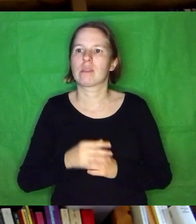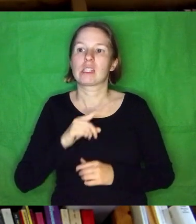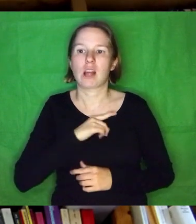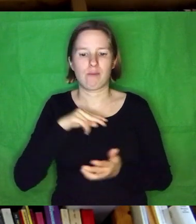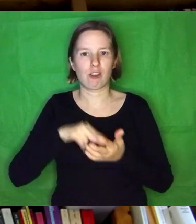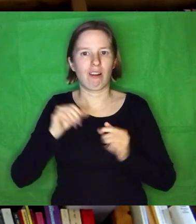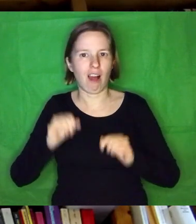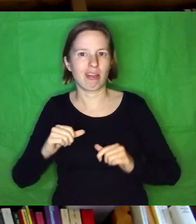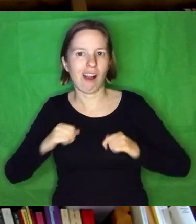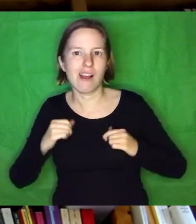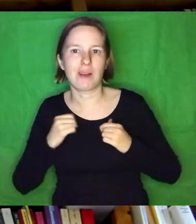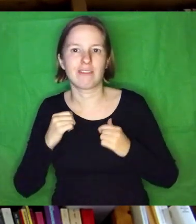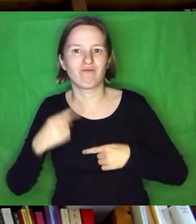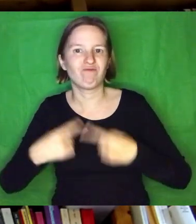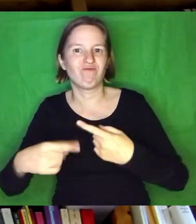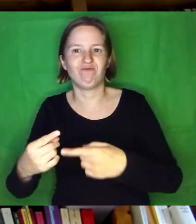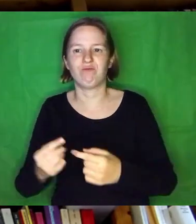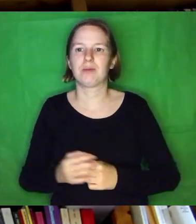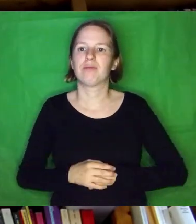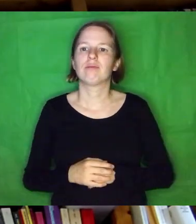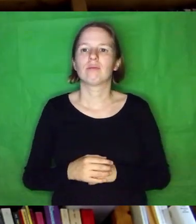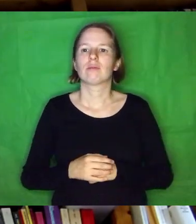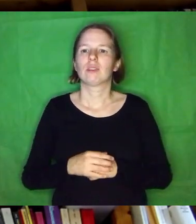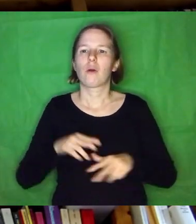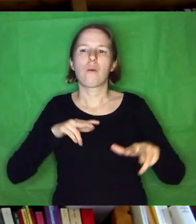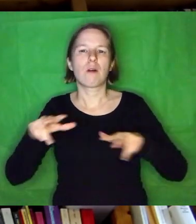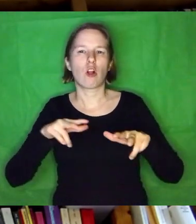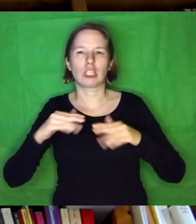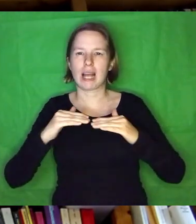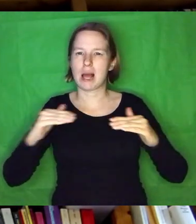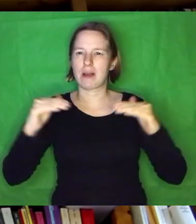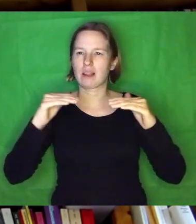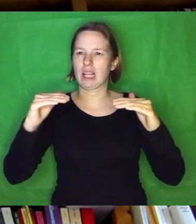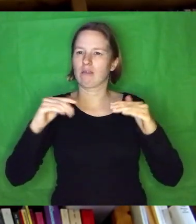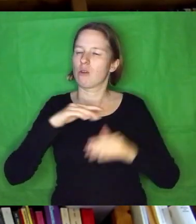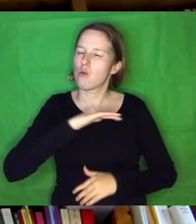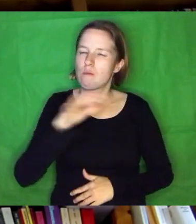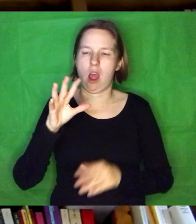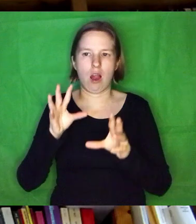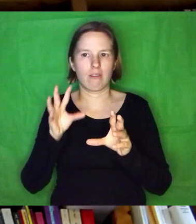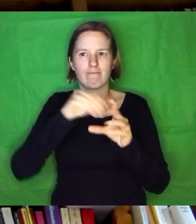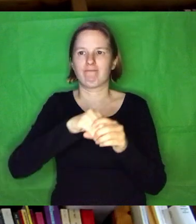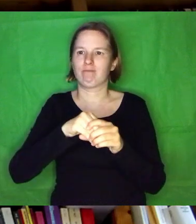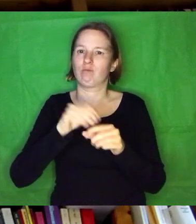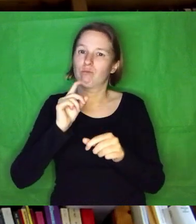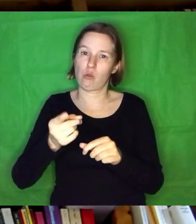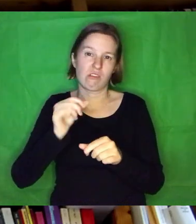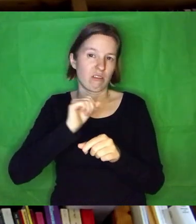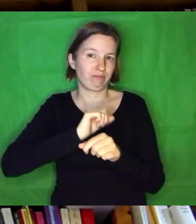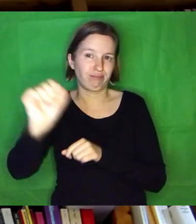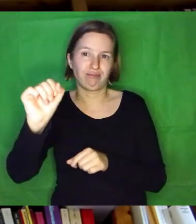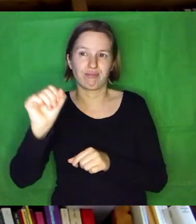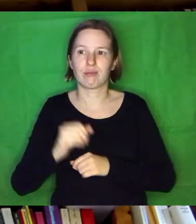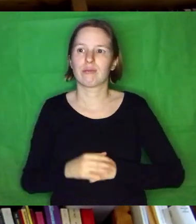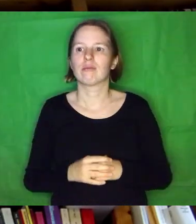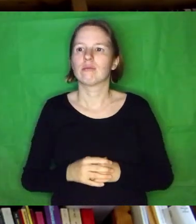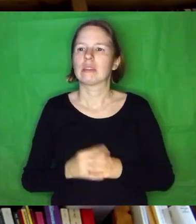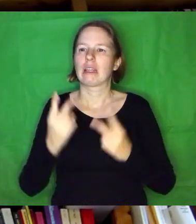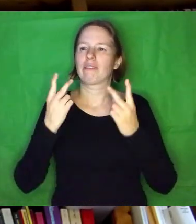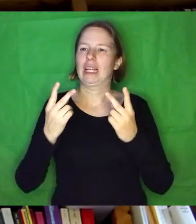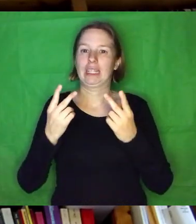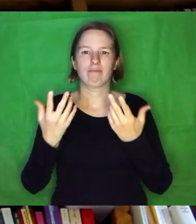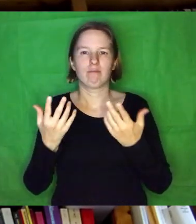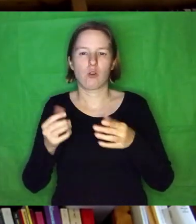auskömmliches Einkommen erzielen können. Inklusion muss auf allen politischen Ebenen umgesetzt werden. Eine